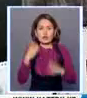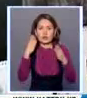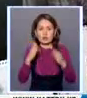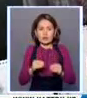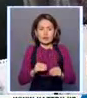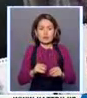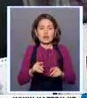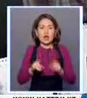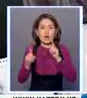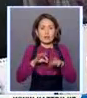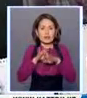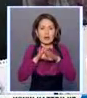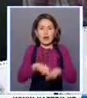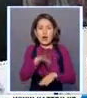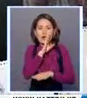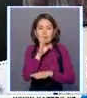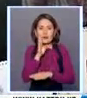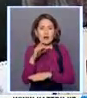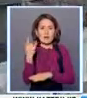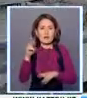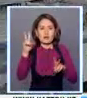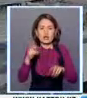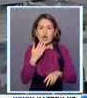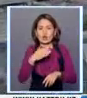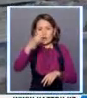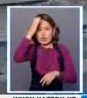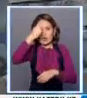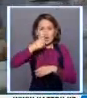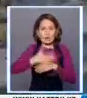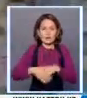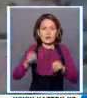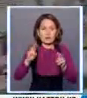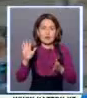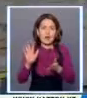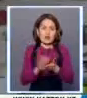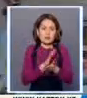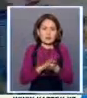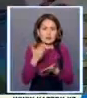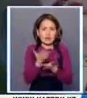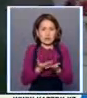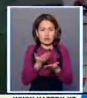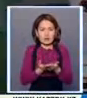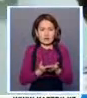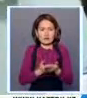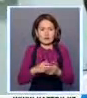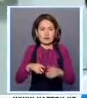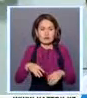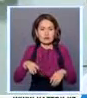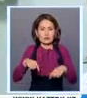жатыр. Екі күнге созылатын ашық есік күні аясында ана мен бала ұлттық ғылыми орталығының мамандары кеңестерімен бөліседі.